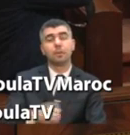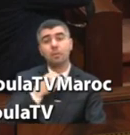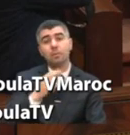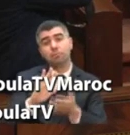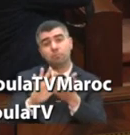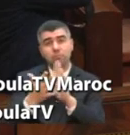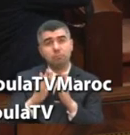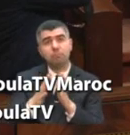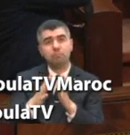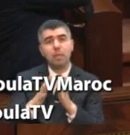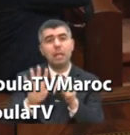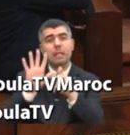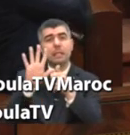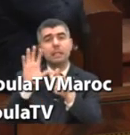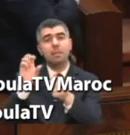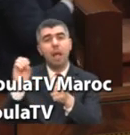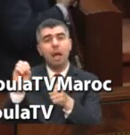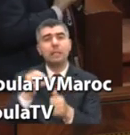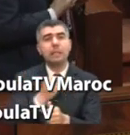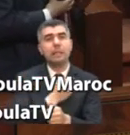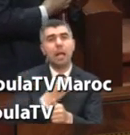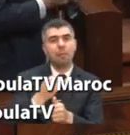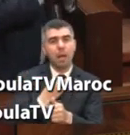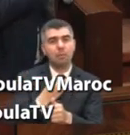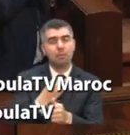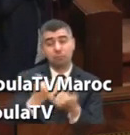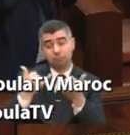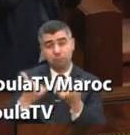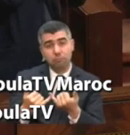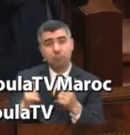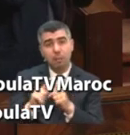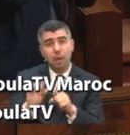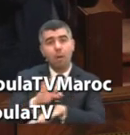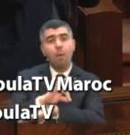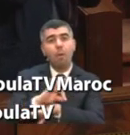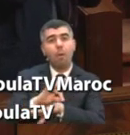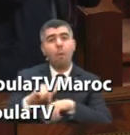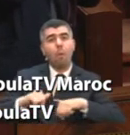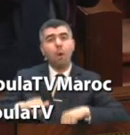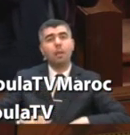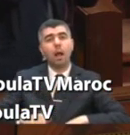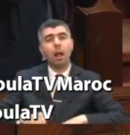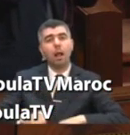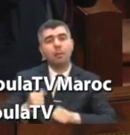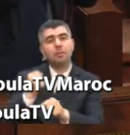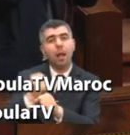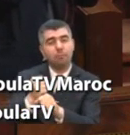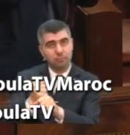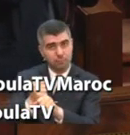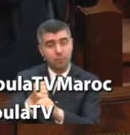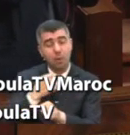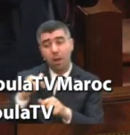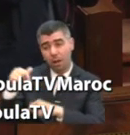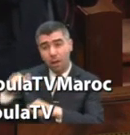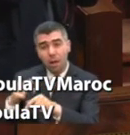أن أكثر من 600 طبيب هم الآن يدبرون المجال الإداري داخل هذه المستشفيات، في حين أن هناك خصاص،